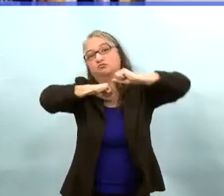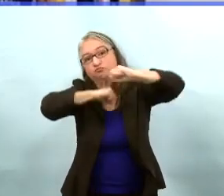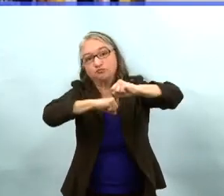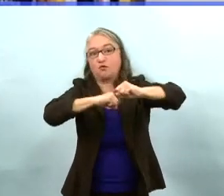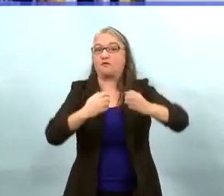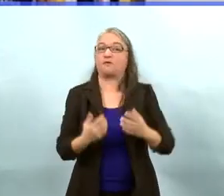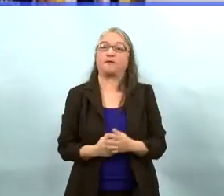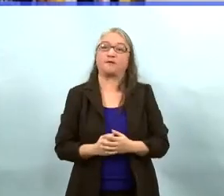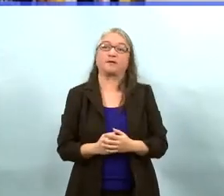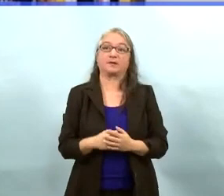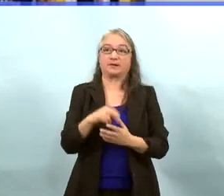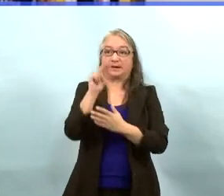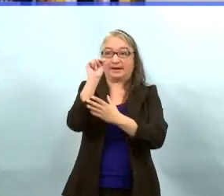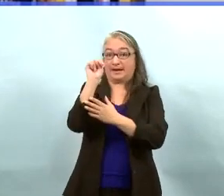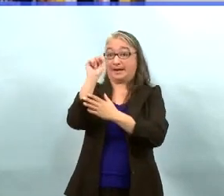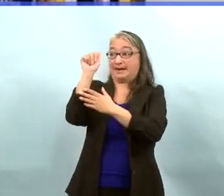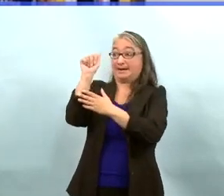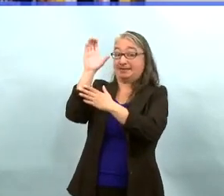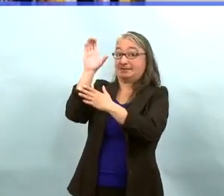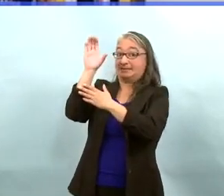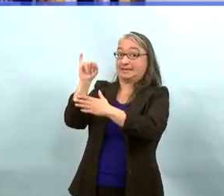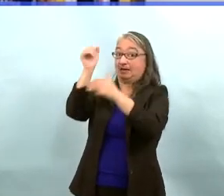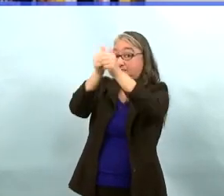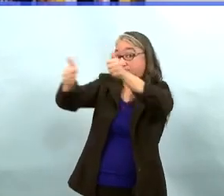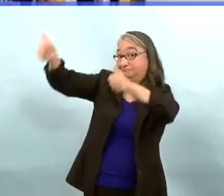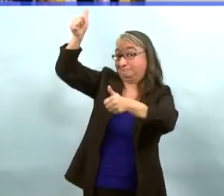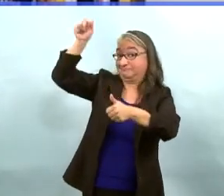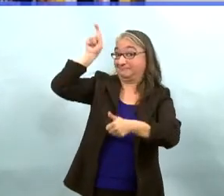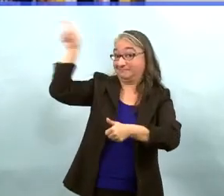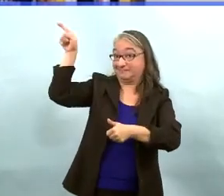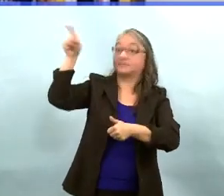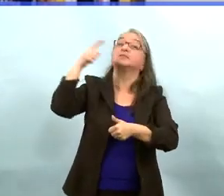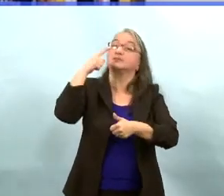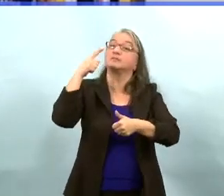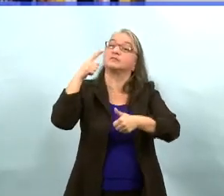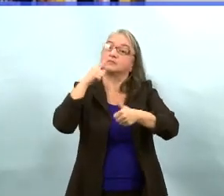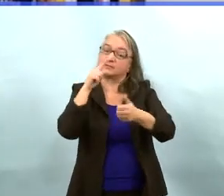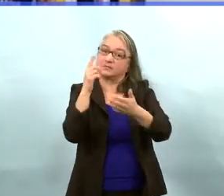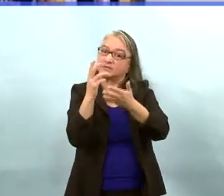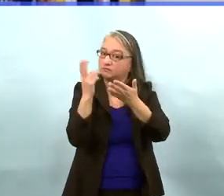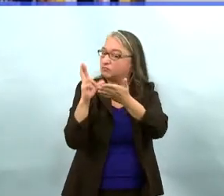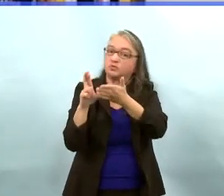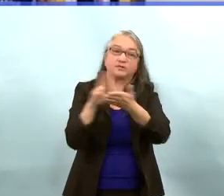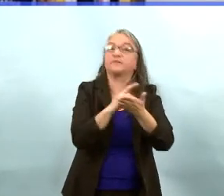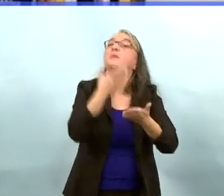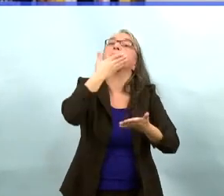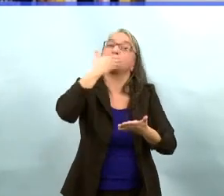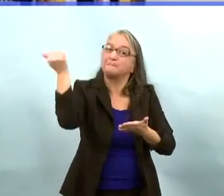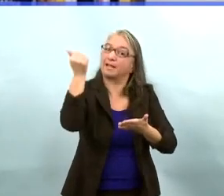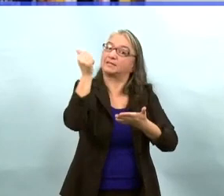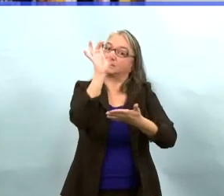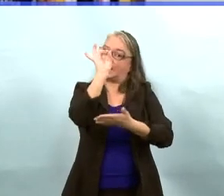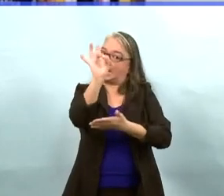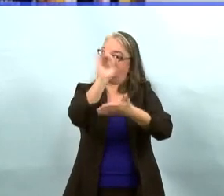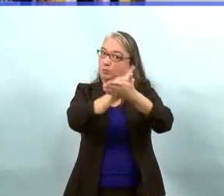le corps a eu le temps de récupérer de la première dose afin de pouvoir développer la réponse immunitaire à la deuxième